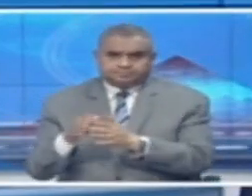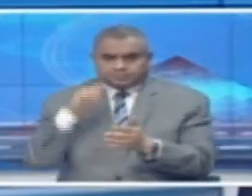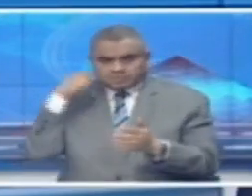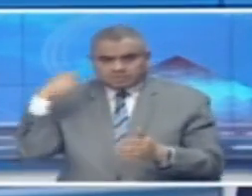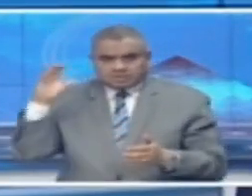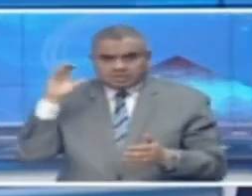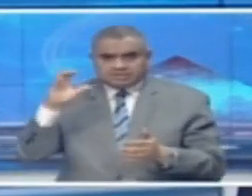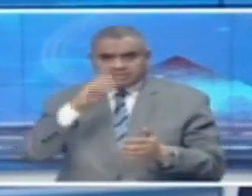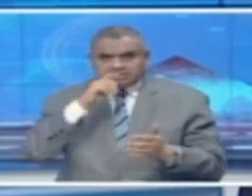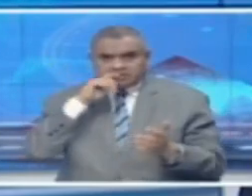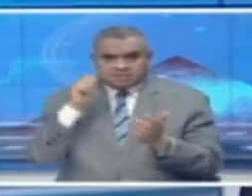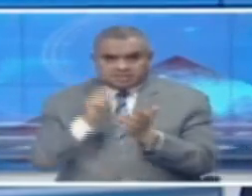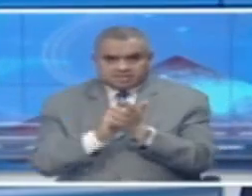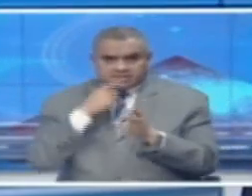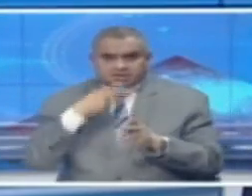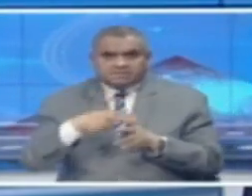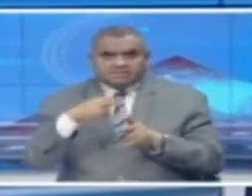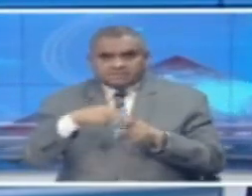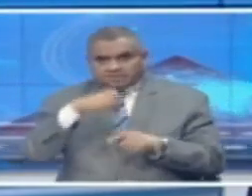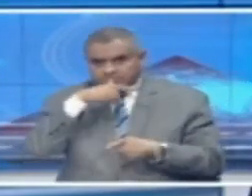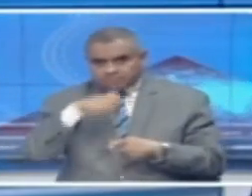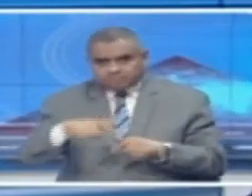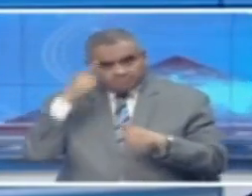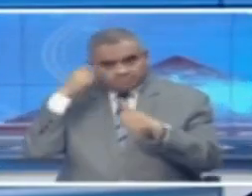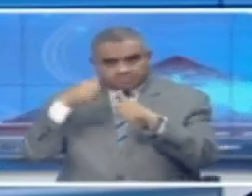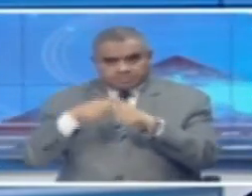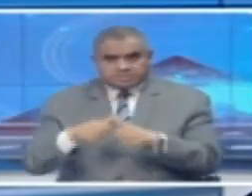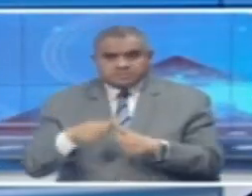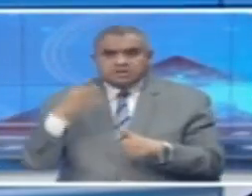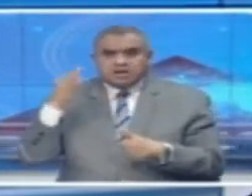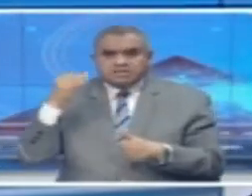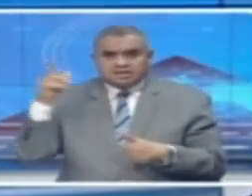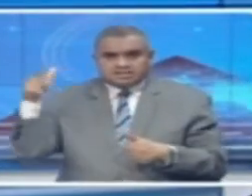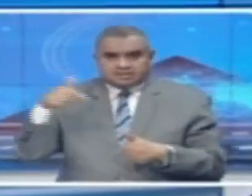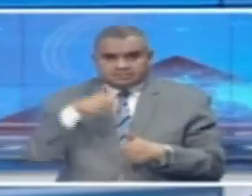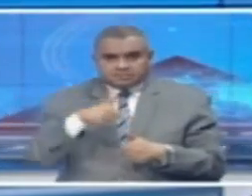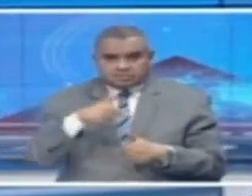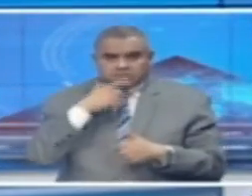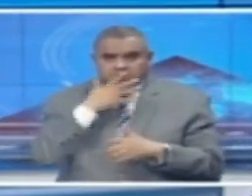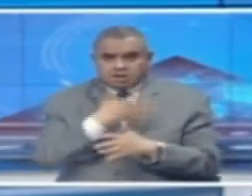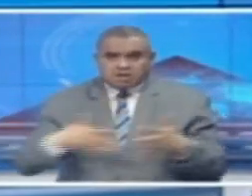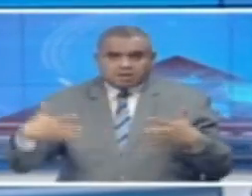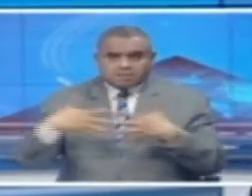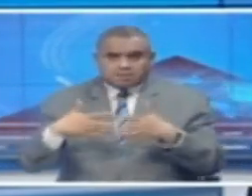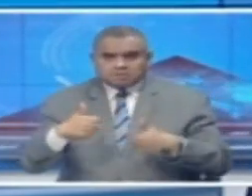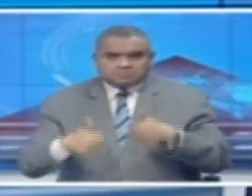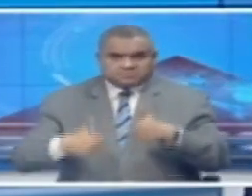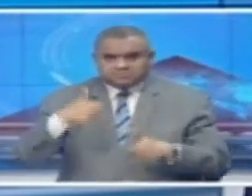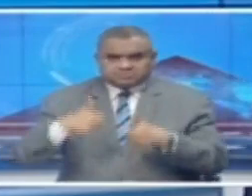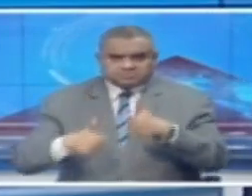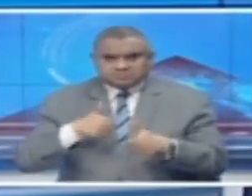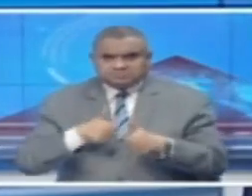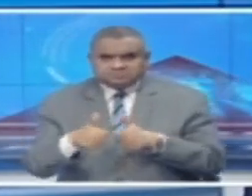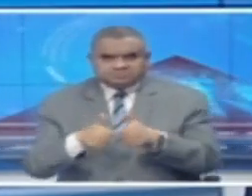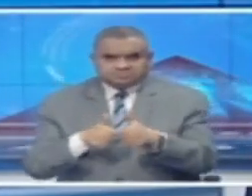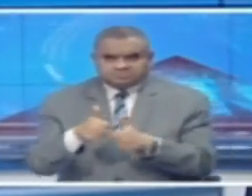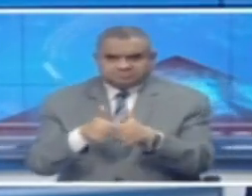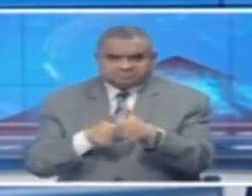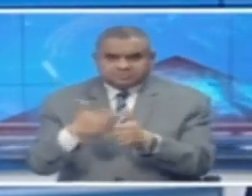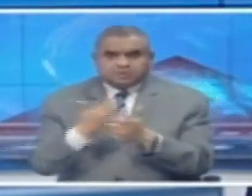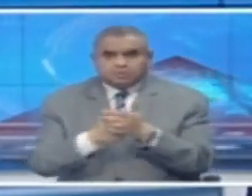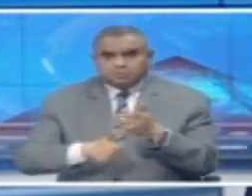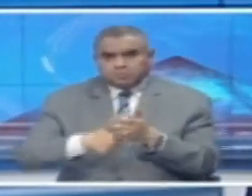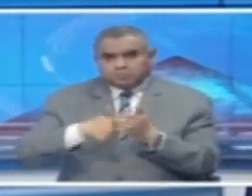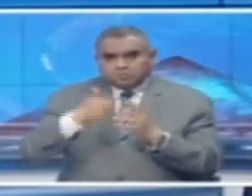الرئيس عبد الفتاح السيسي أكد كذلك في كلمته بمناسبة ذكرى 30 من يونيو أن الجميع يسابق الزمن من أجل